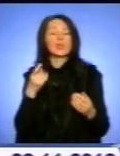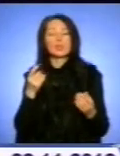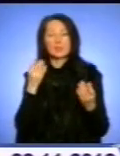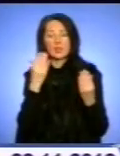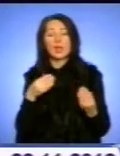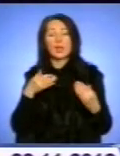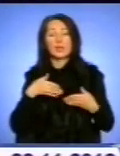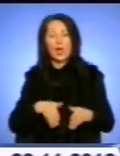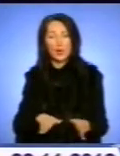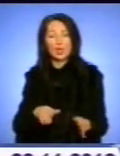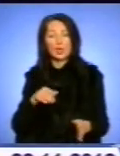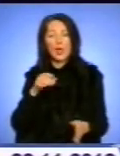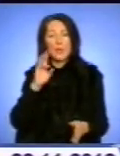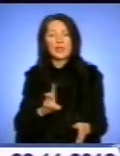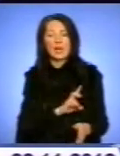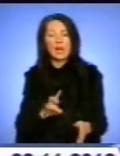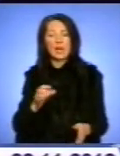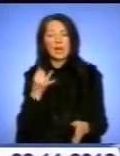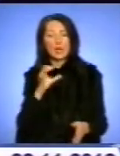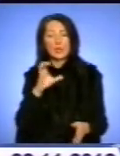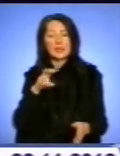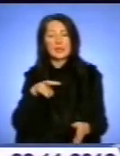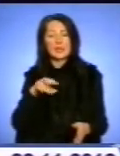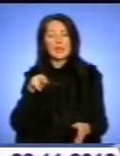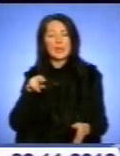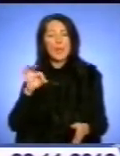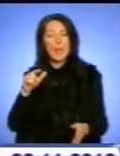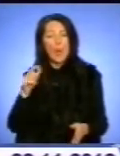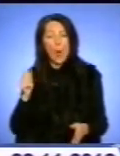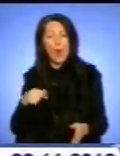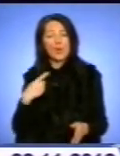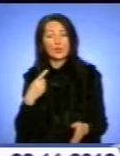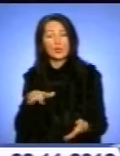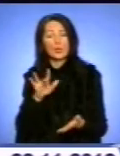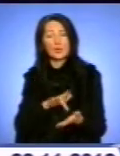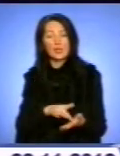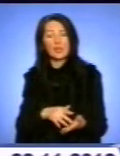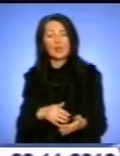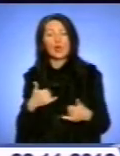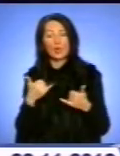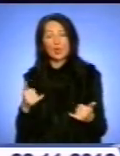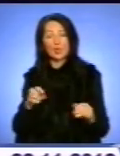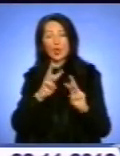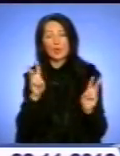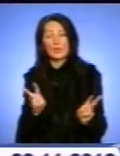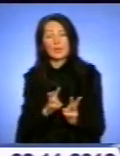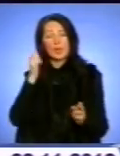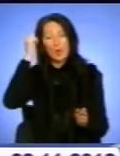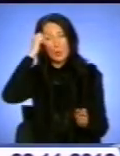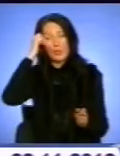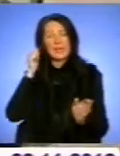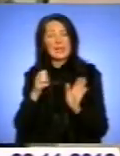духовного світоча українського народу, уродженця Тернопільщини, в обласному центрі урочисто освятили пам'ятний знак. Детальніше у